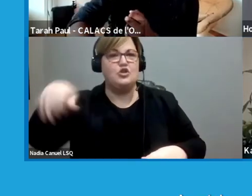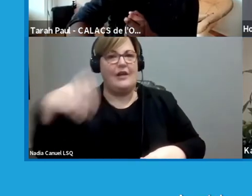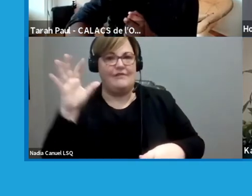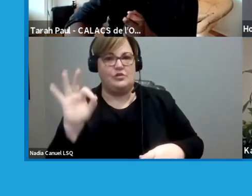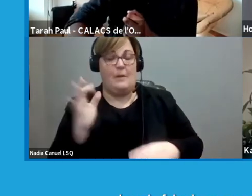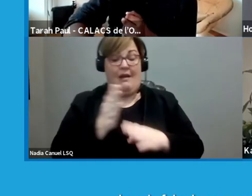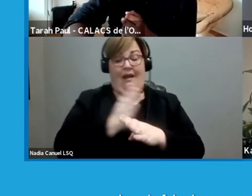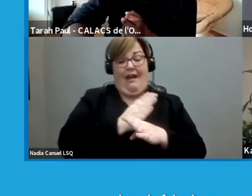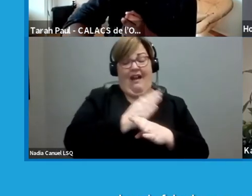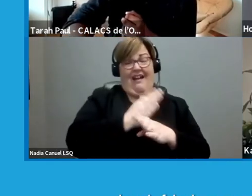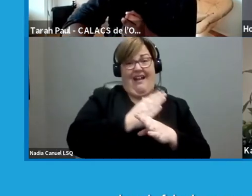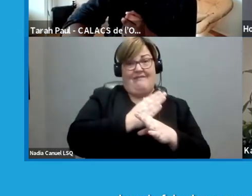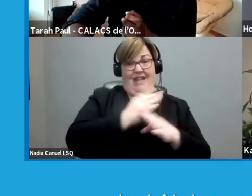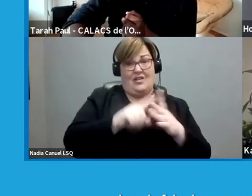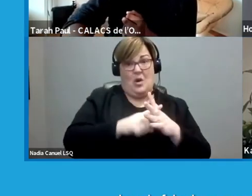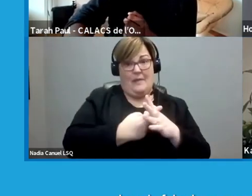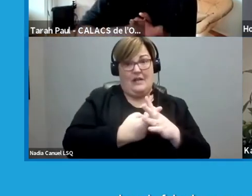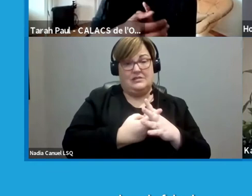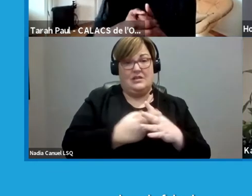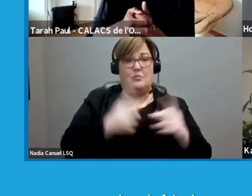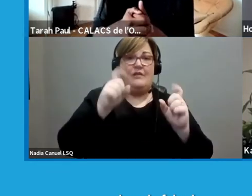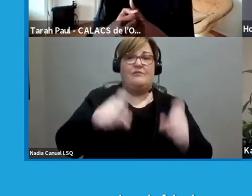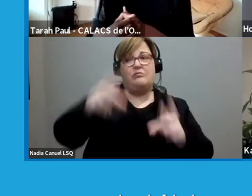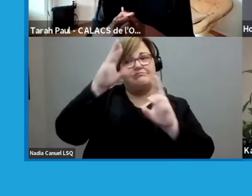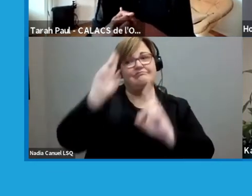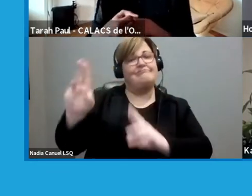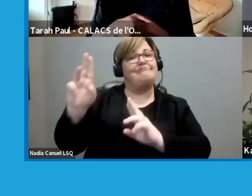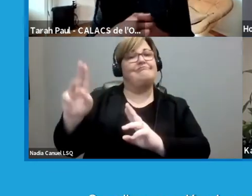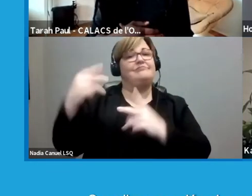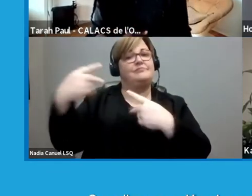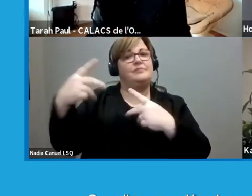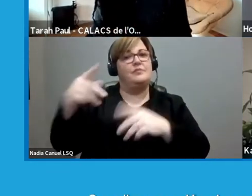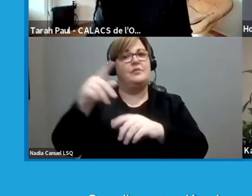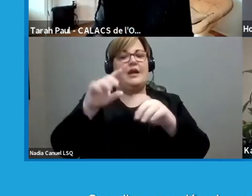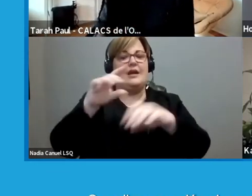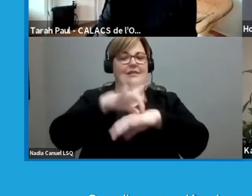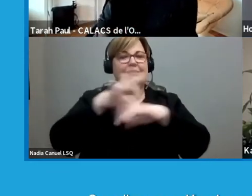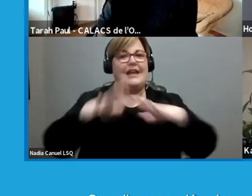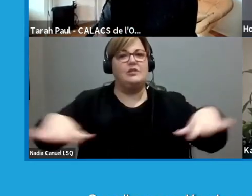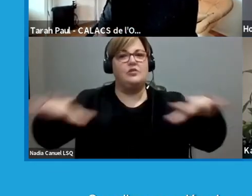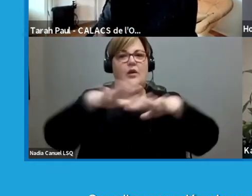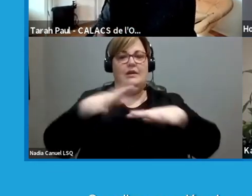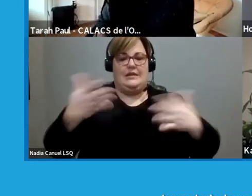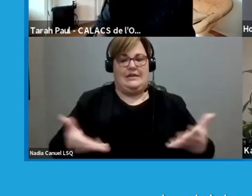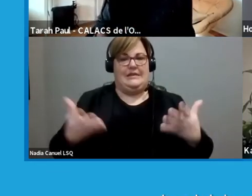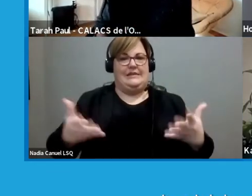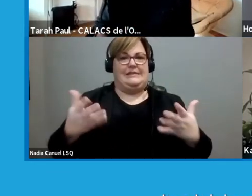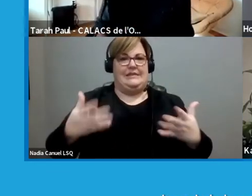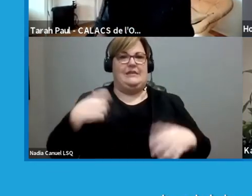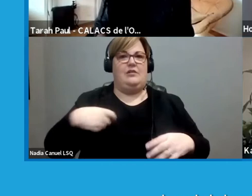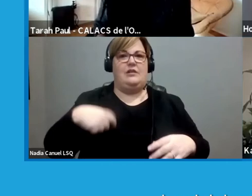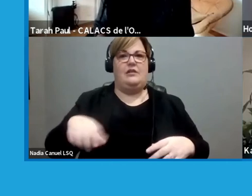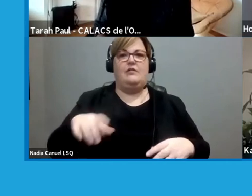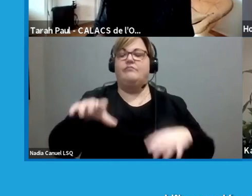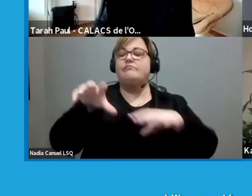commencer, je vais faire la reconnaissance territoriale. Donc, ce colloque se déroule sur un territoire autochtone, lequel n'a